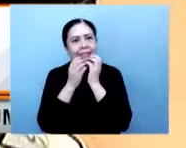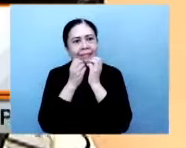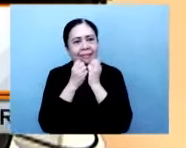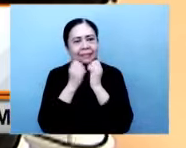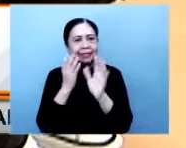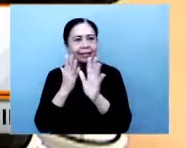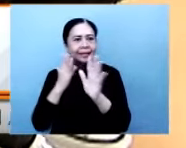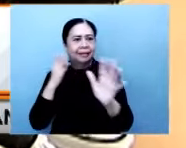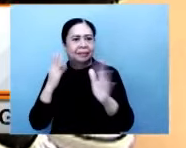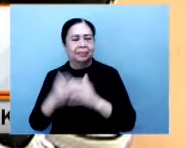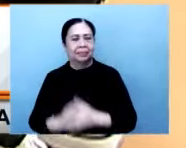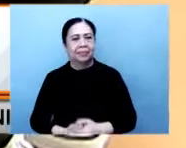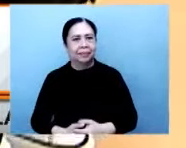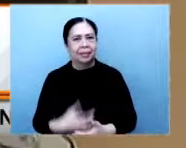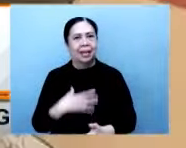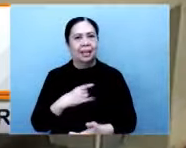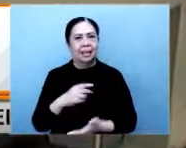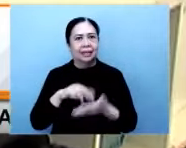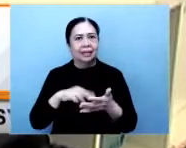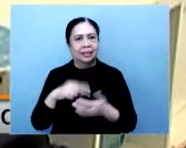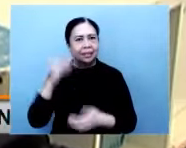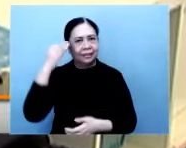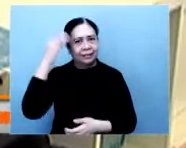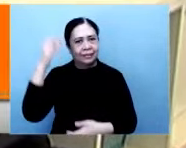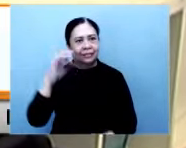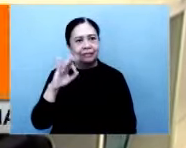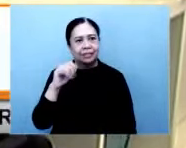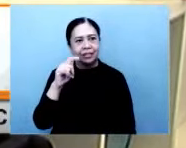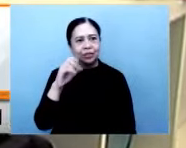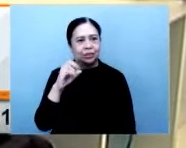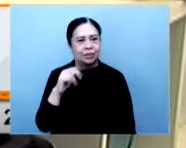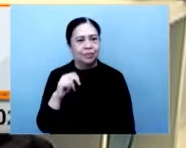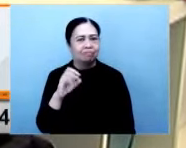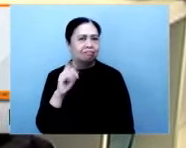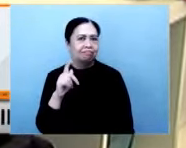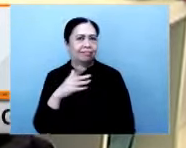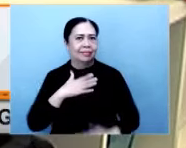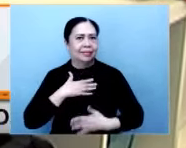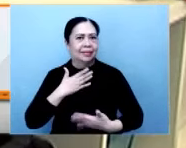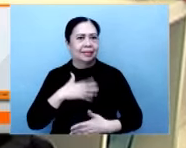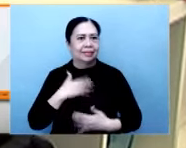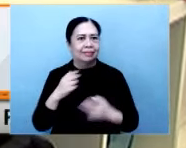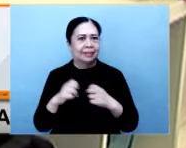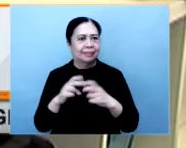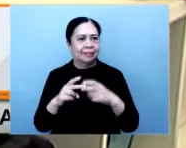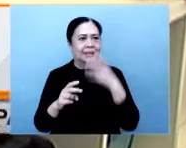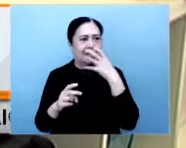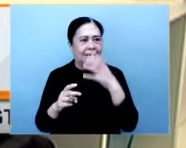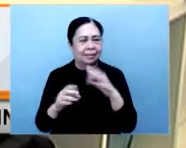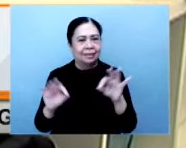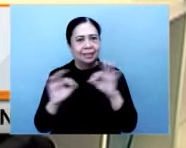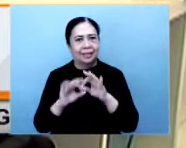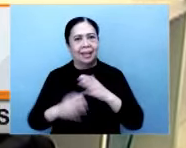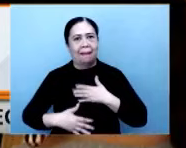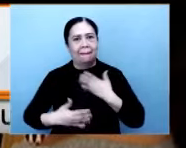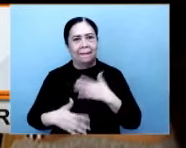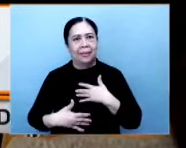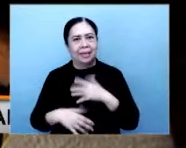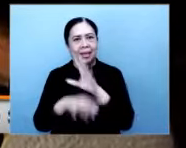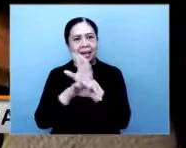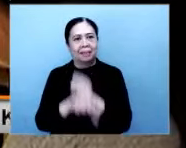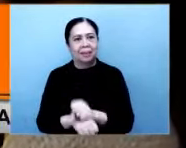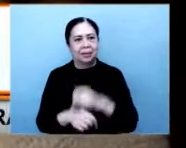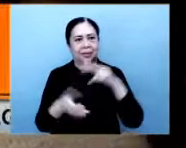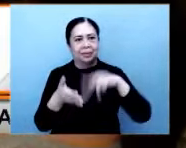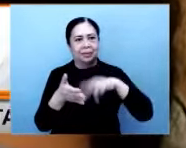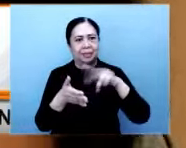pila. I like reading fiction. Okay naman, masaya. Even if mainit, so masaya naman siya kasi hobby ko yung magbasa.